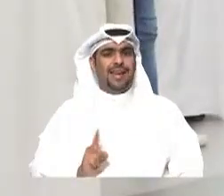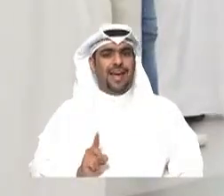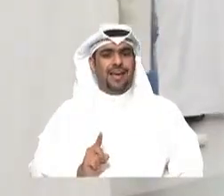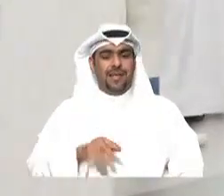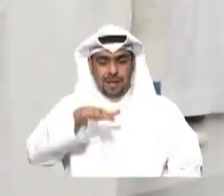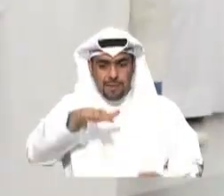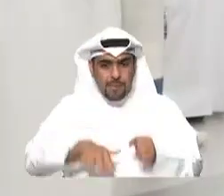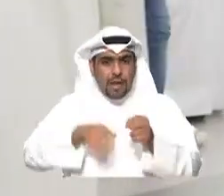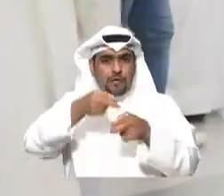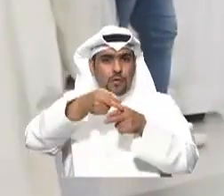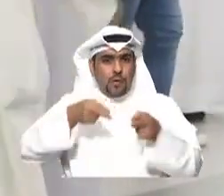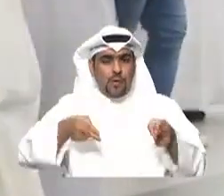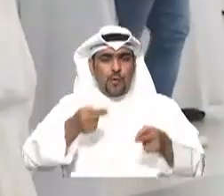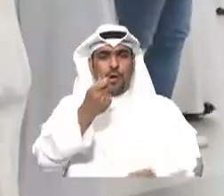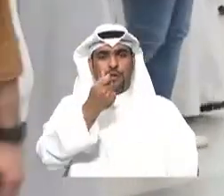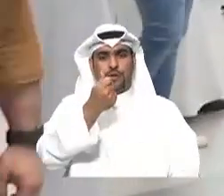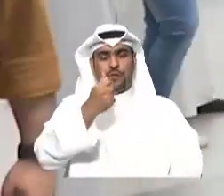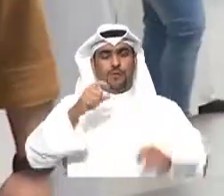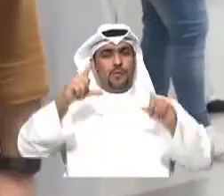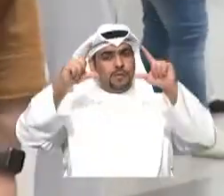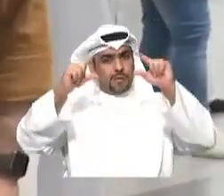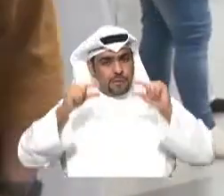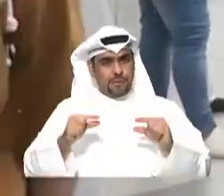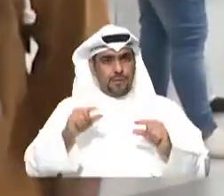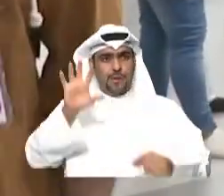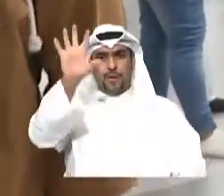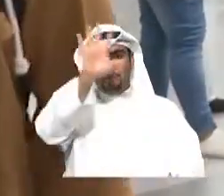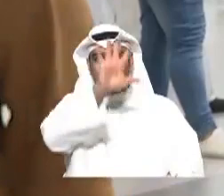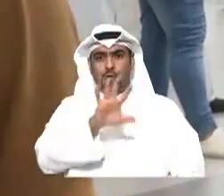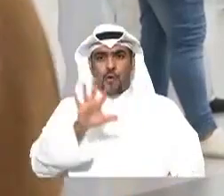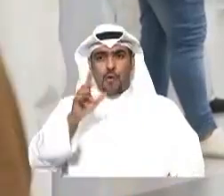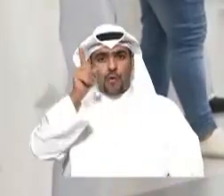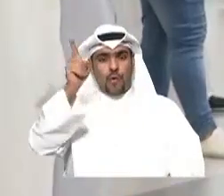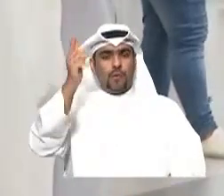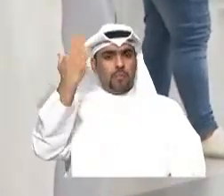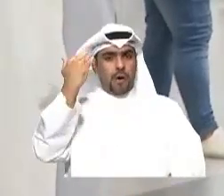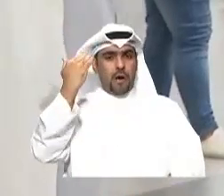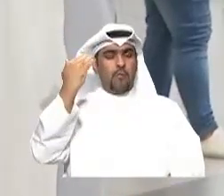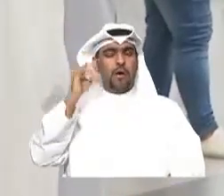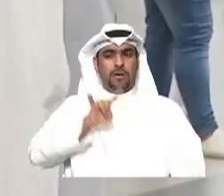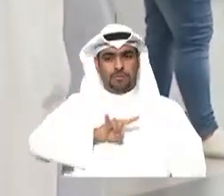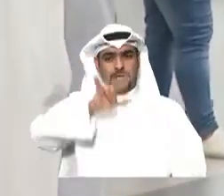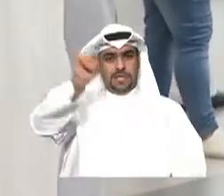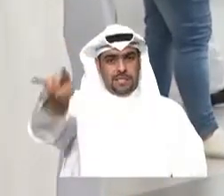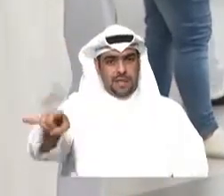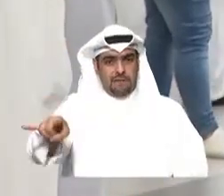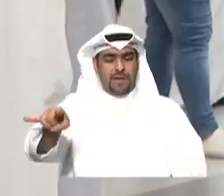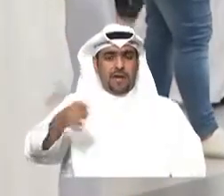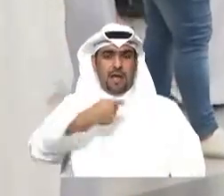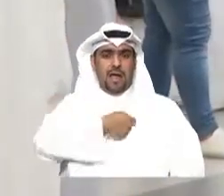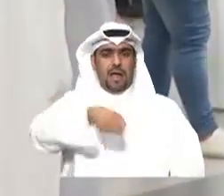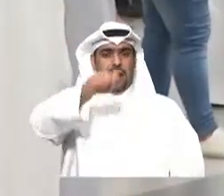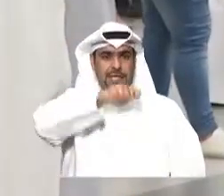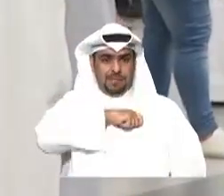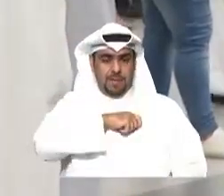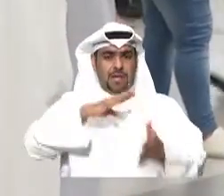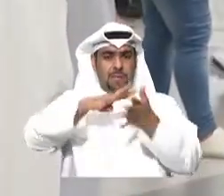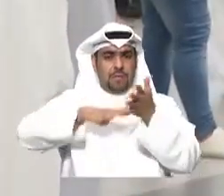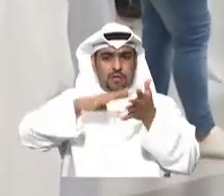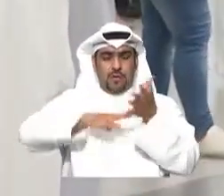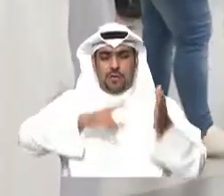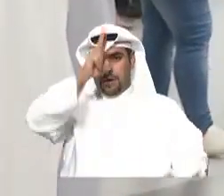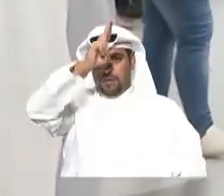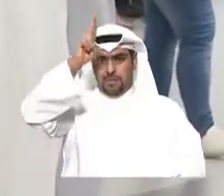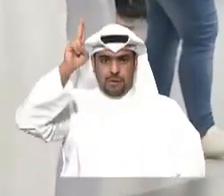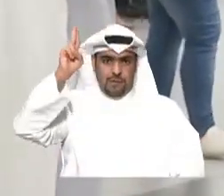مثل ما قلت لك احنا كنا نروح اوروبا نحضر ندفع عشان نشوف هالنجوم فالحين اعتقد ما هي يعني بتدفع 40 50 دينار وتستمتع